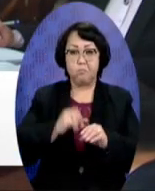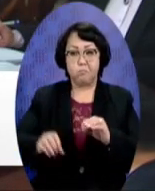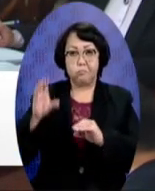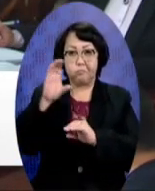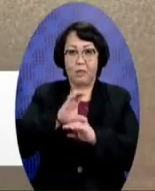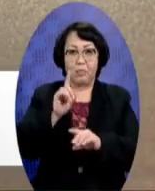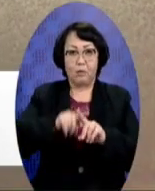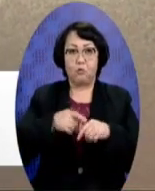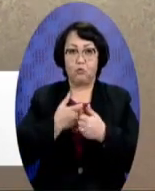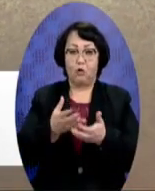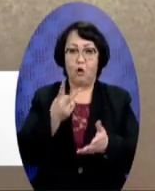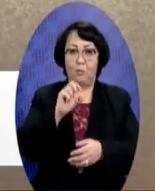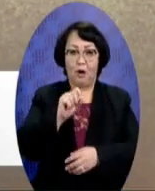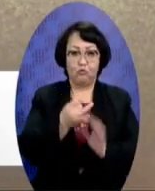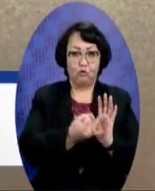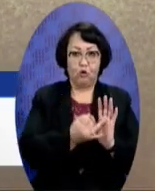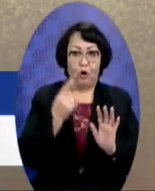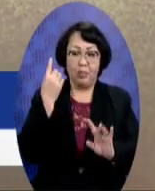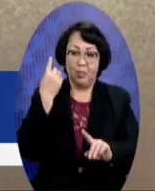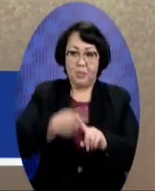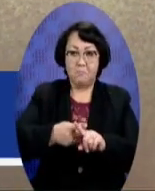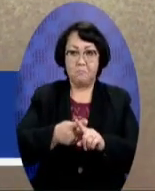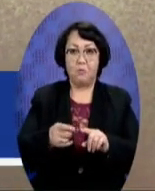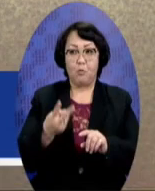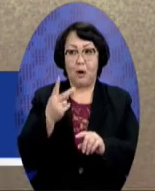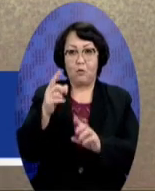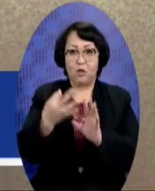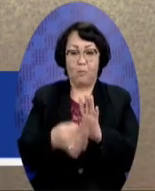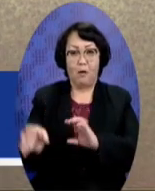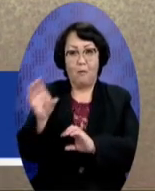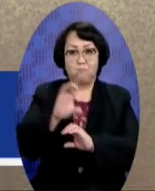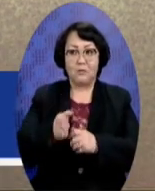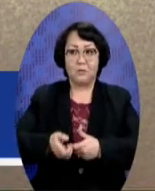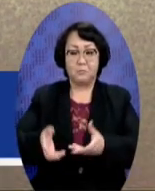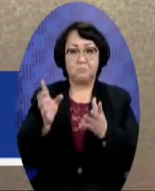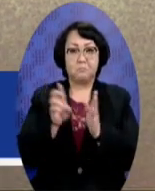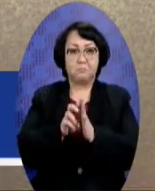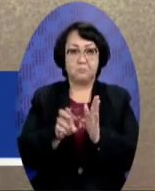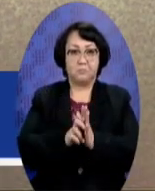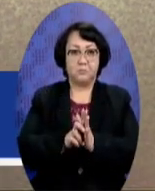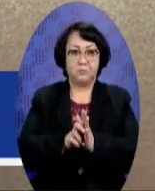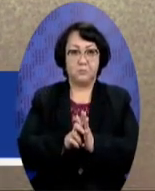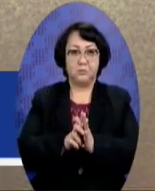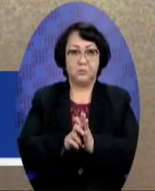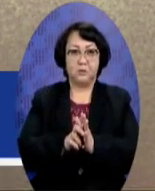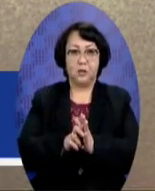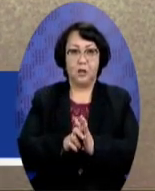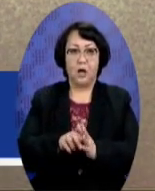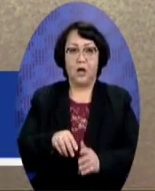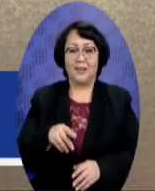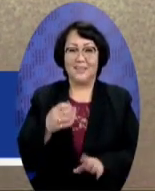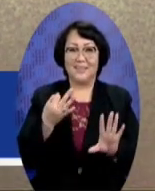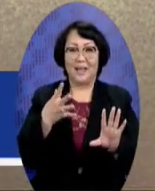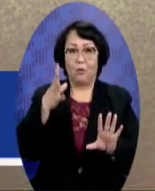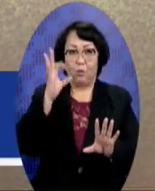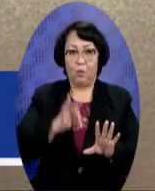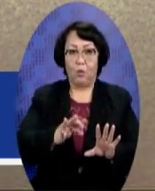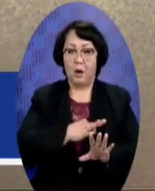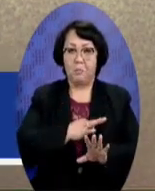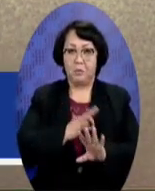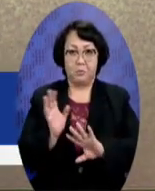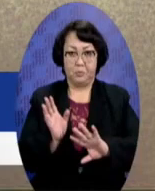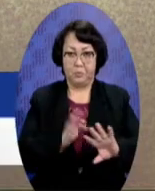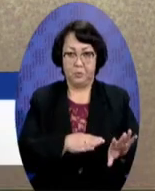яригдлаа. 14.5% буюу 2.5 сая иргэнд өгөх хувьцааг яагаад өгөхгүй байгаа юм бэ? 85% бол хамаагүй